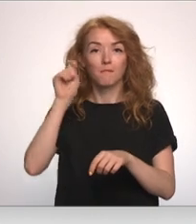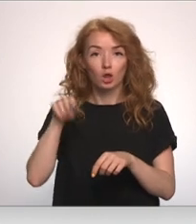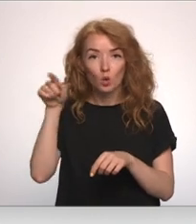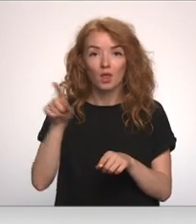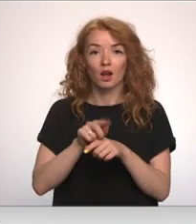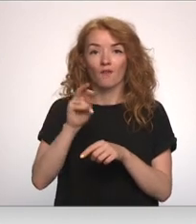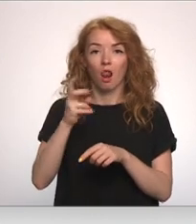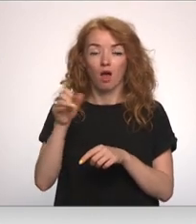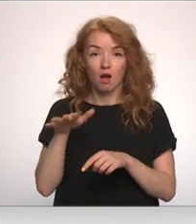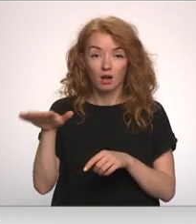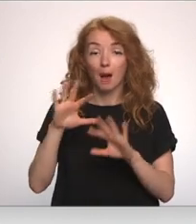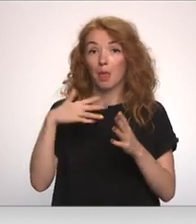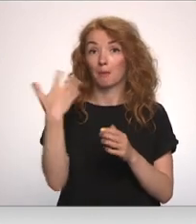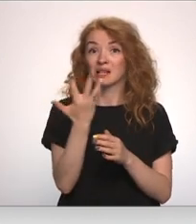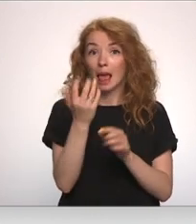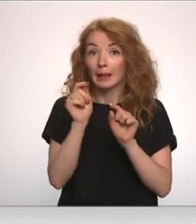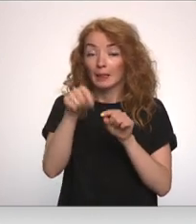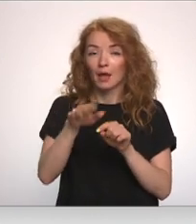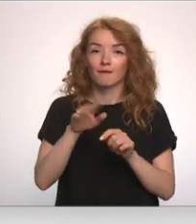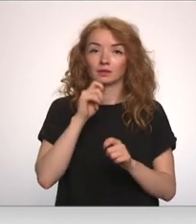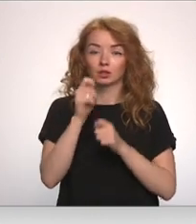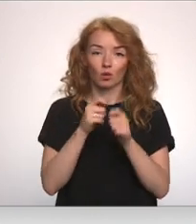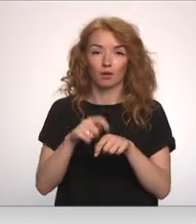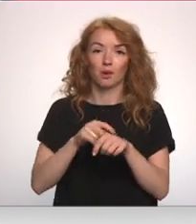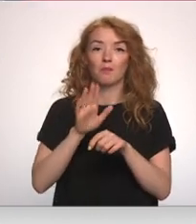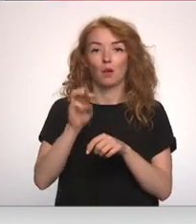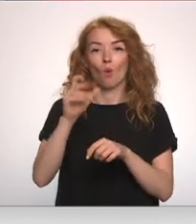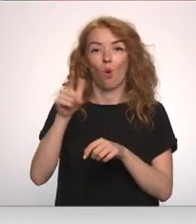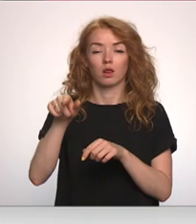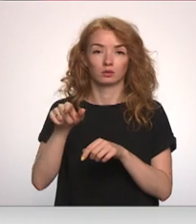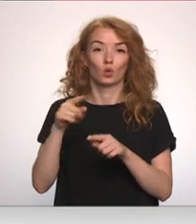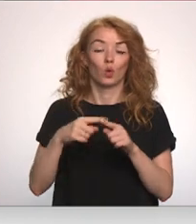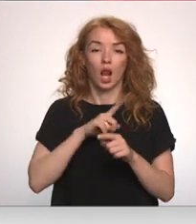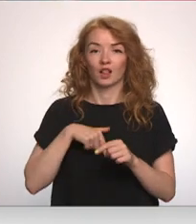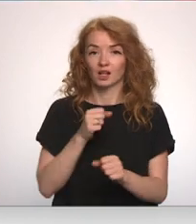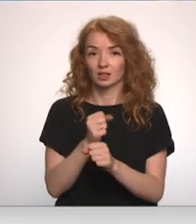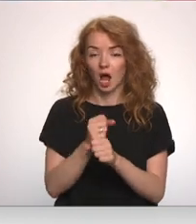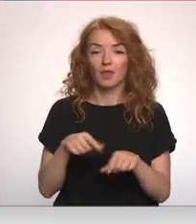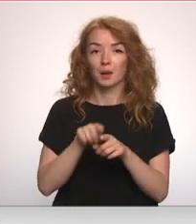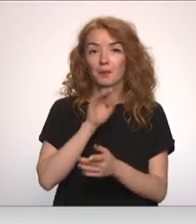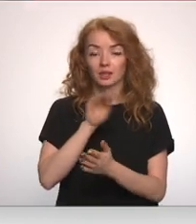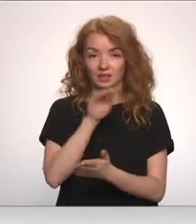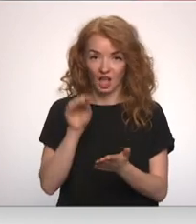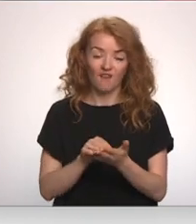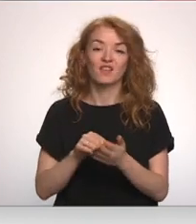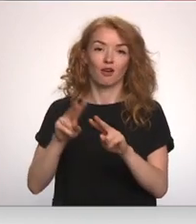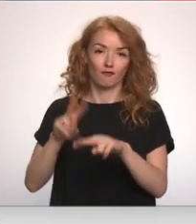Valkā, bet piekdien asinis varēs ziedot pie tirdzniecības centra Mols. Latvijā strādā arī pastāvīgās ziedošanas vietas.